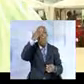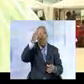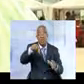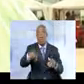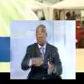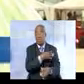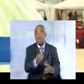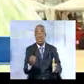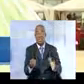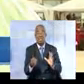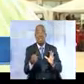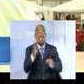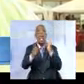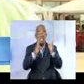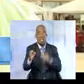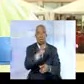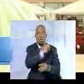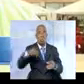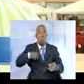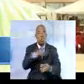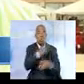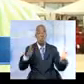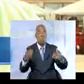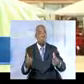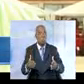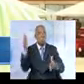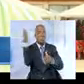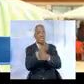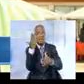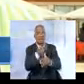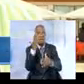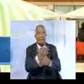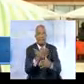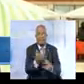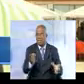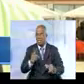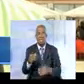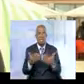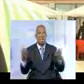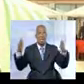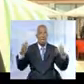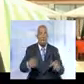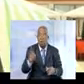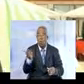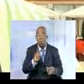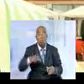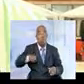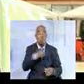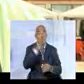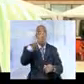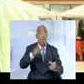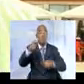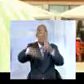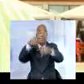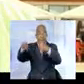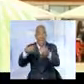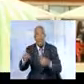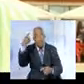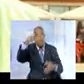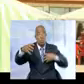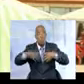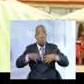utiliser judiciairement en cas de tracasserie et ainsi de suite. À partir de ce moment, on le communique à nos membres. Et à chaque fois qu'ils vont se